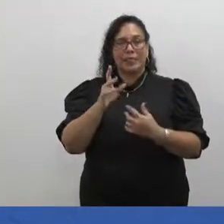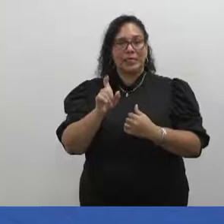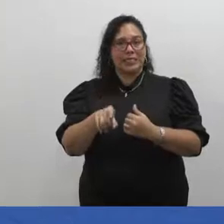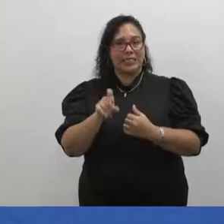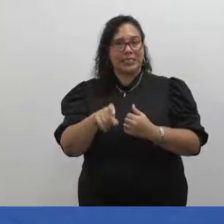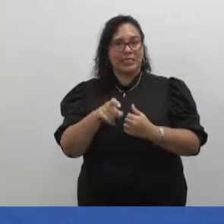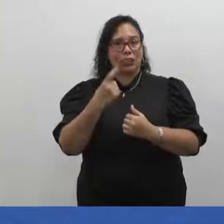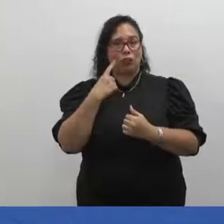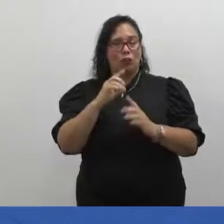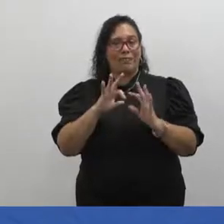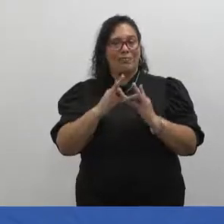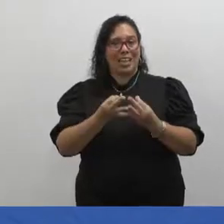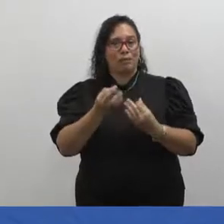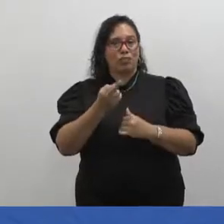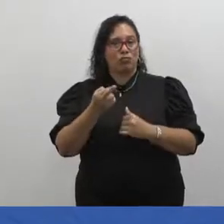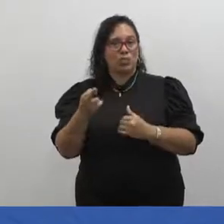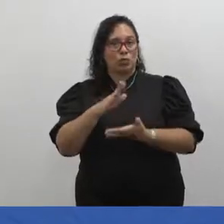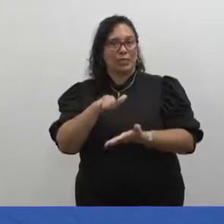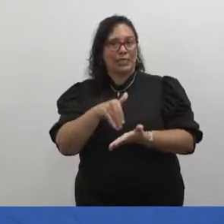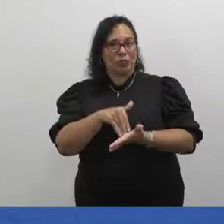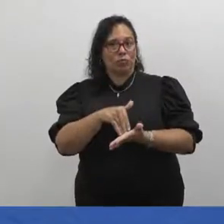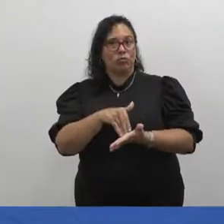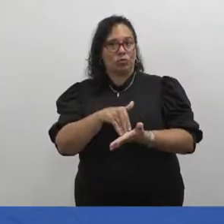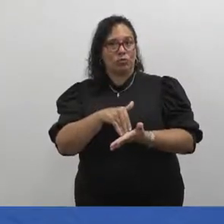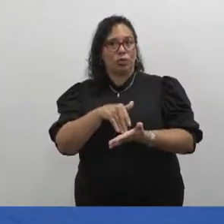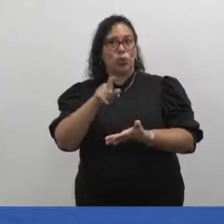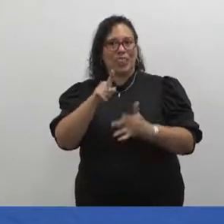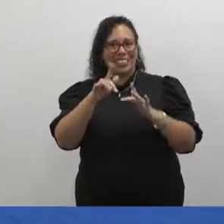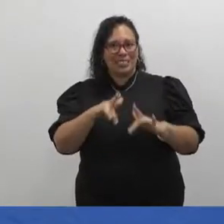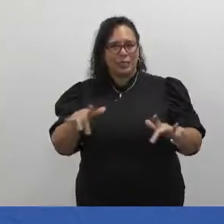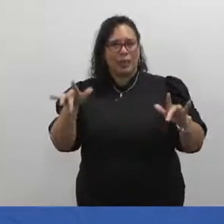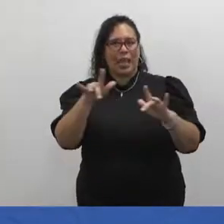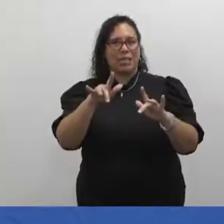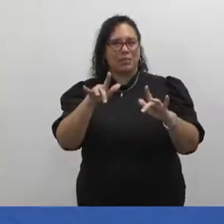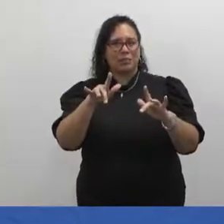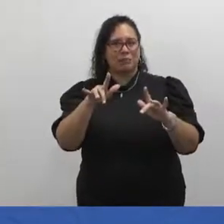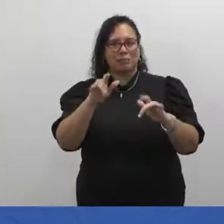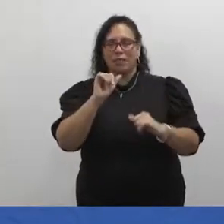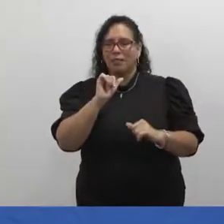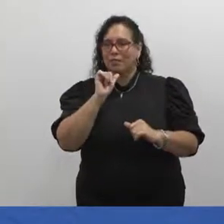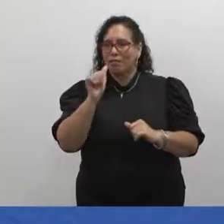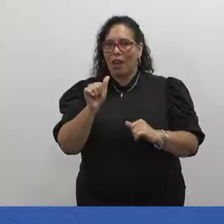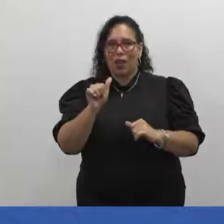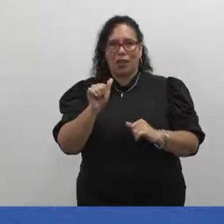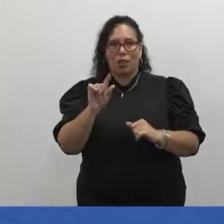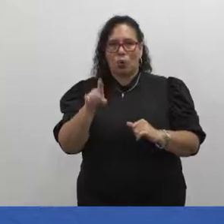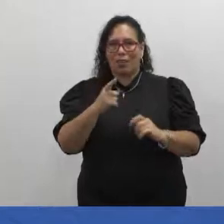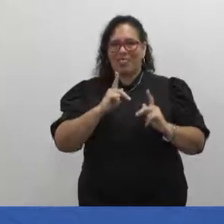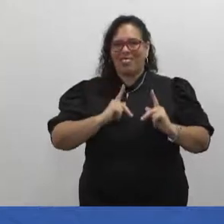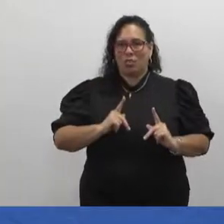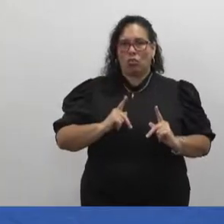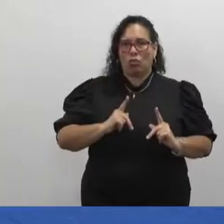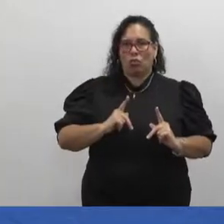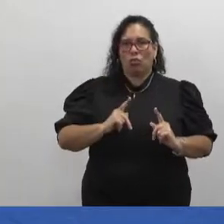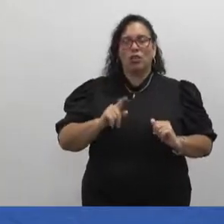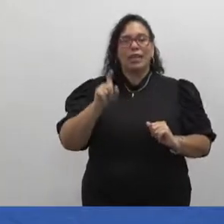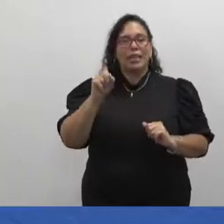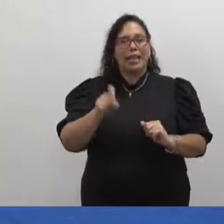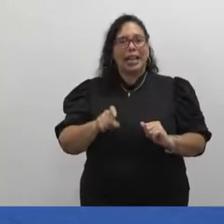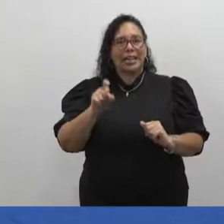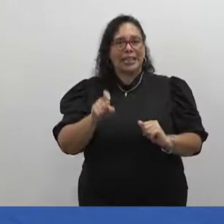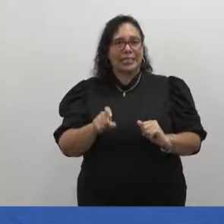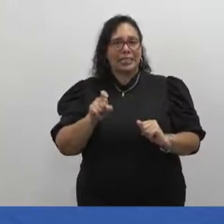chú từ Wellness Center bỏ dương hay dương thử ca cần lại